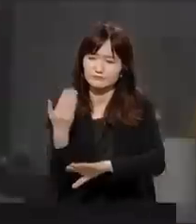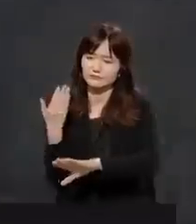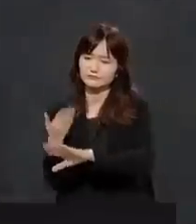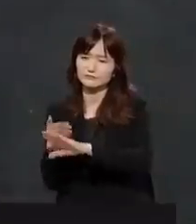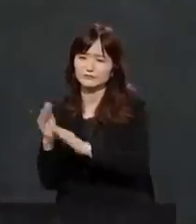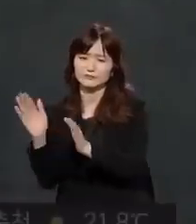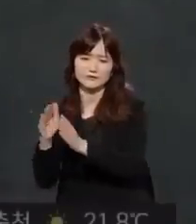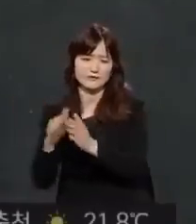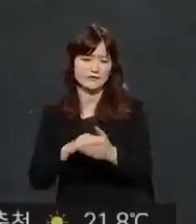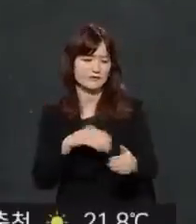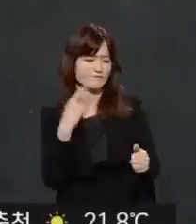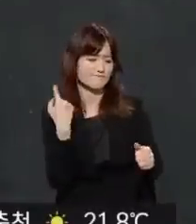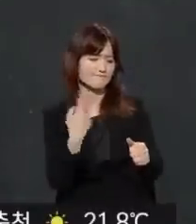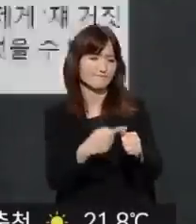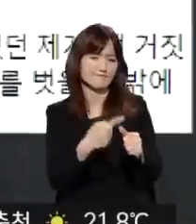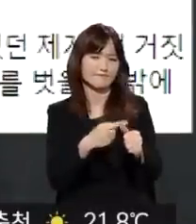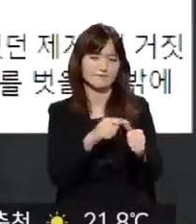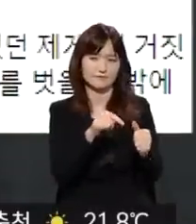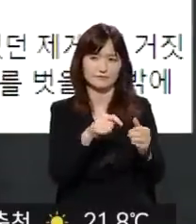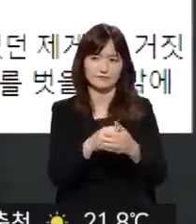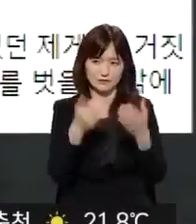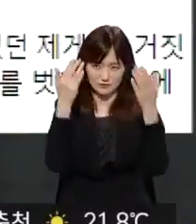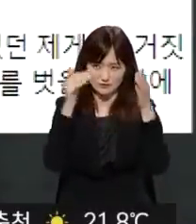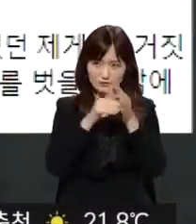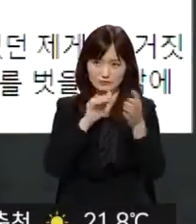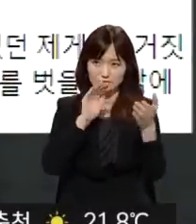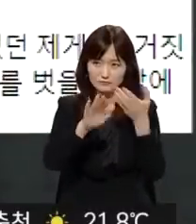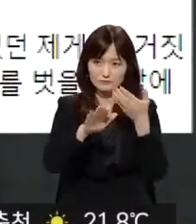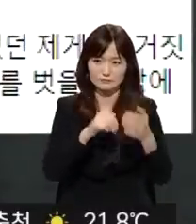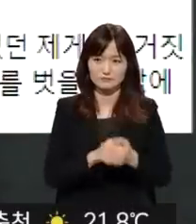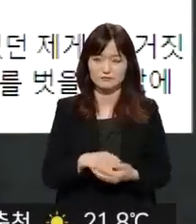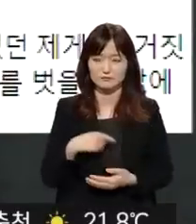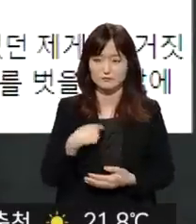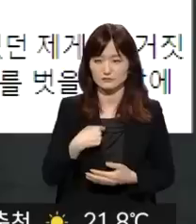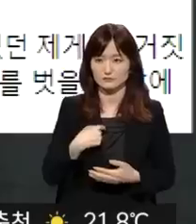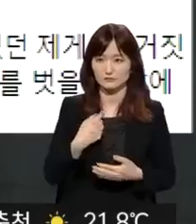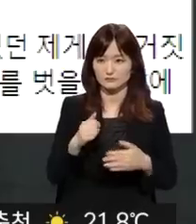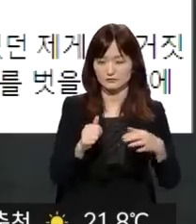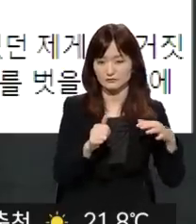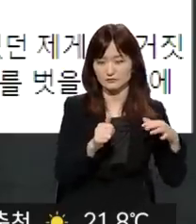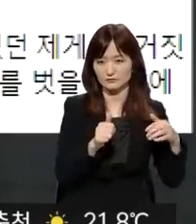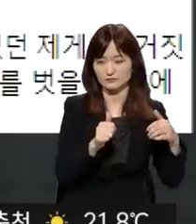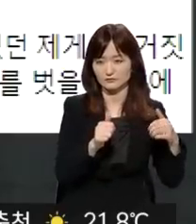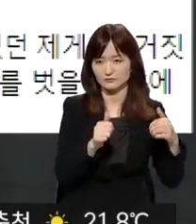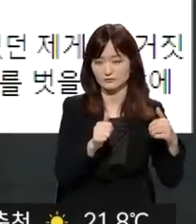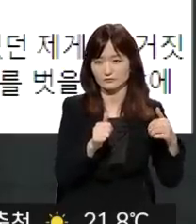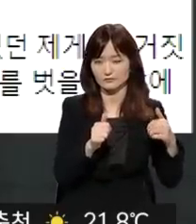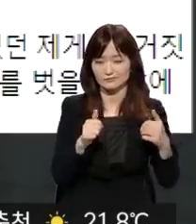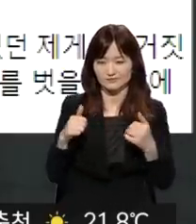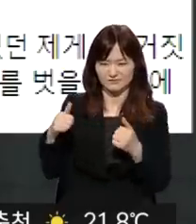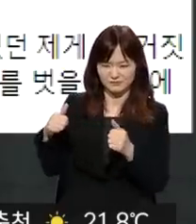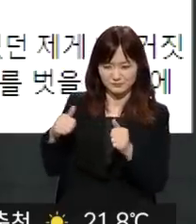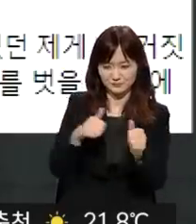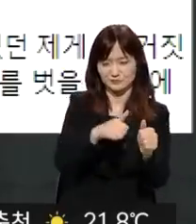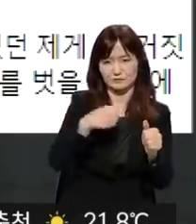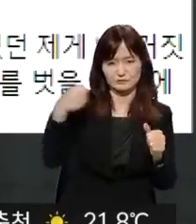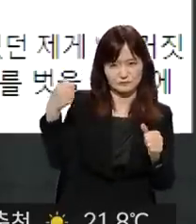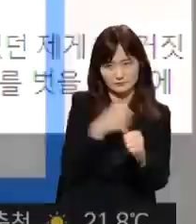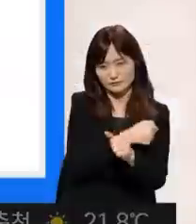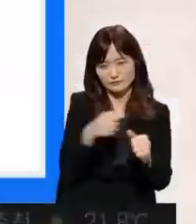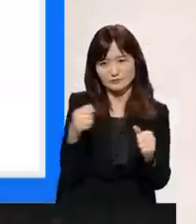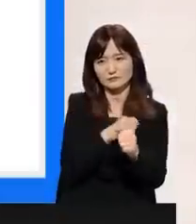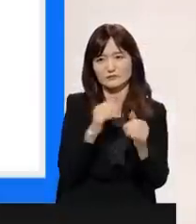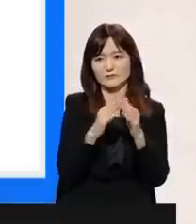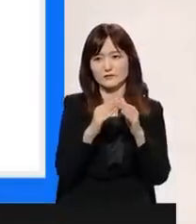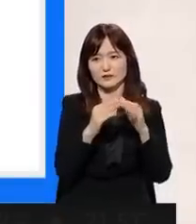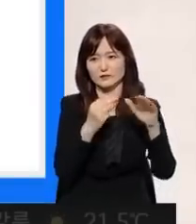비난하기 일쑤였고 또 하교한 뒤에도 자기를 따라와서 계속 폭행했고 그래서 결국 집으로 밖에 도망할